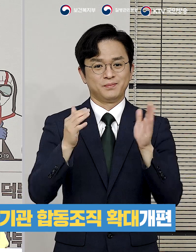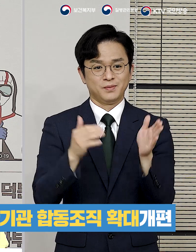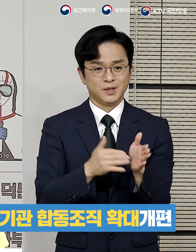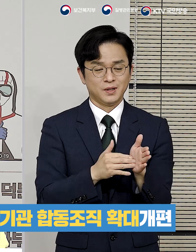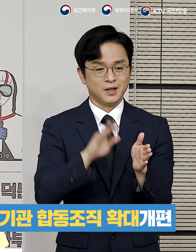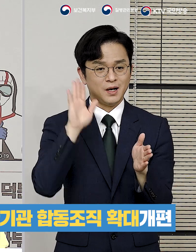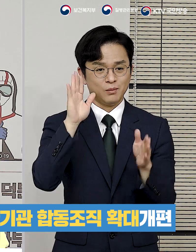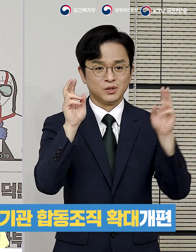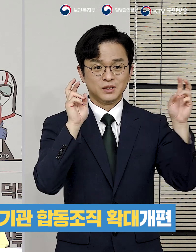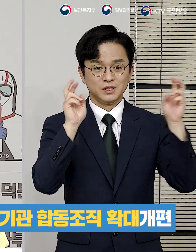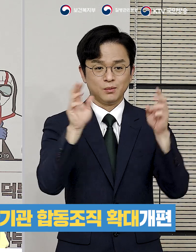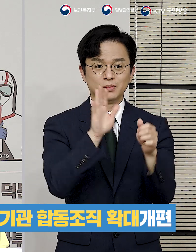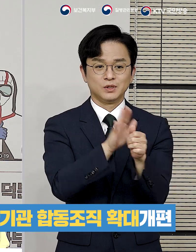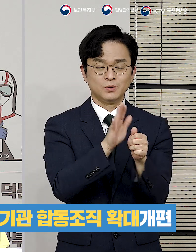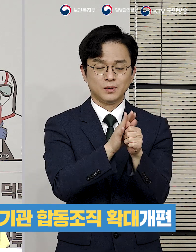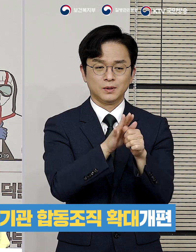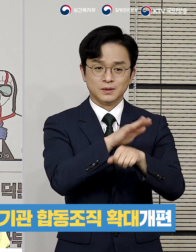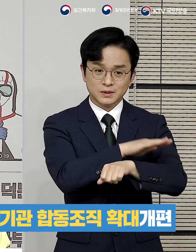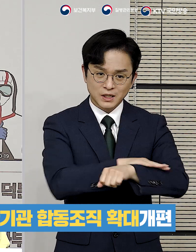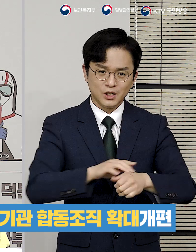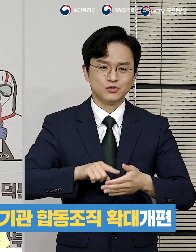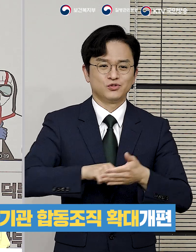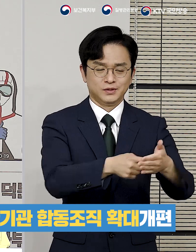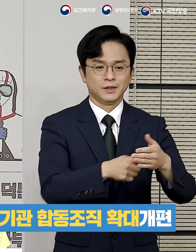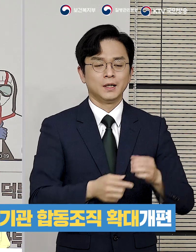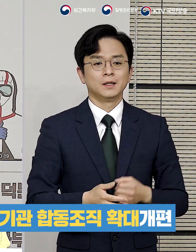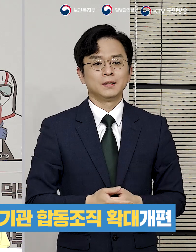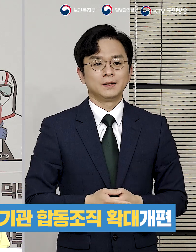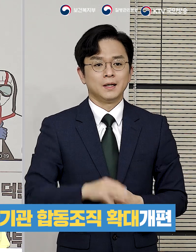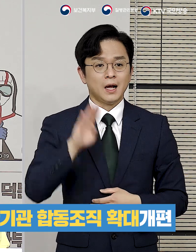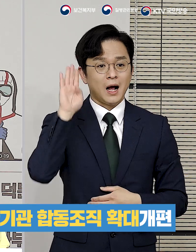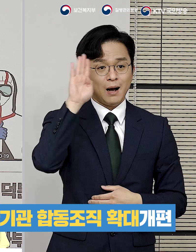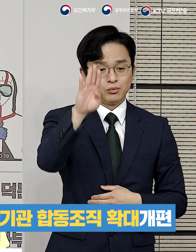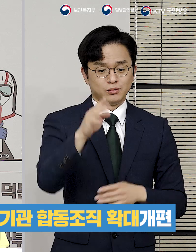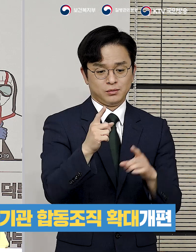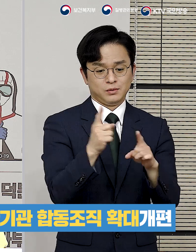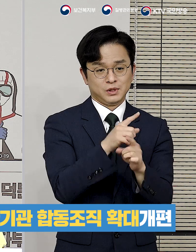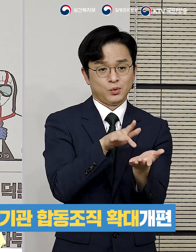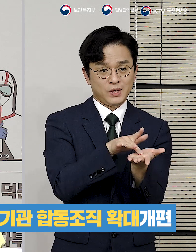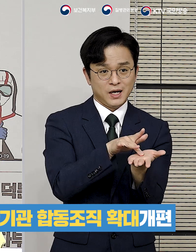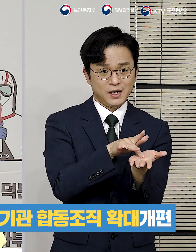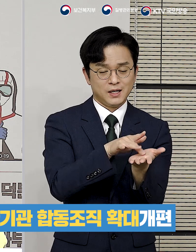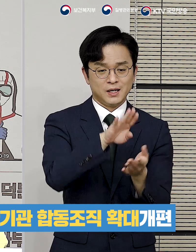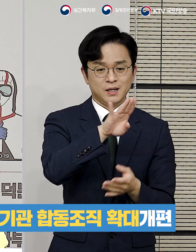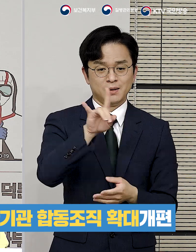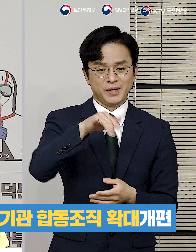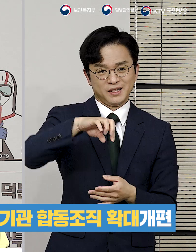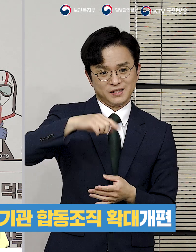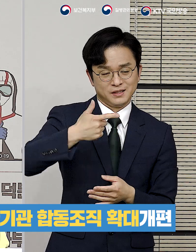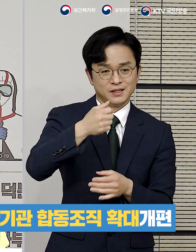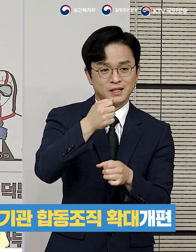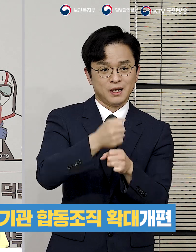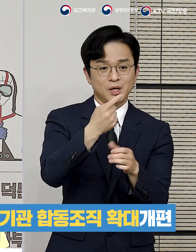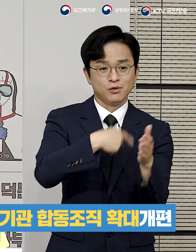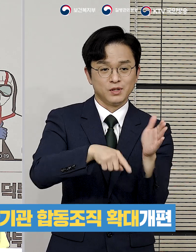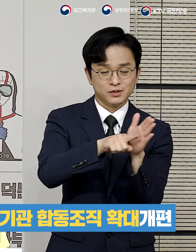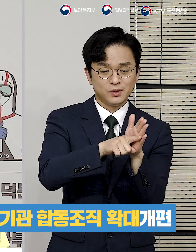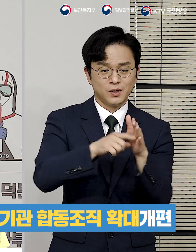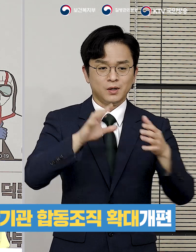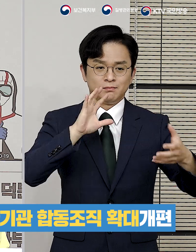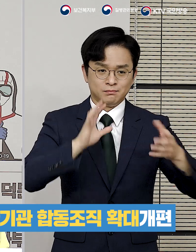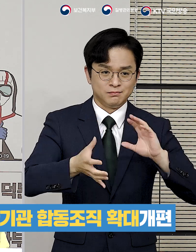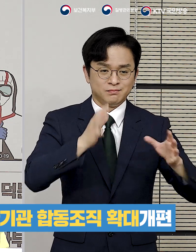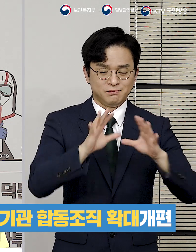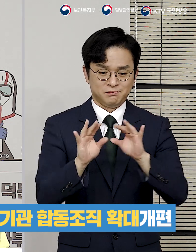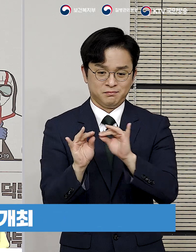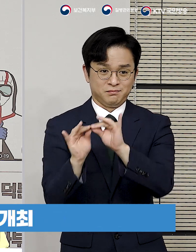합동조직으로 확대 개편하여 더욱 신속하게 기업 등을 지원할 예정입니다. 향후 치료제, 백신 개발